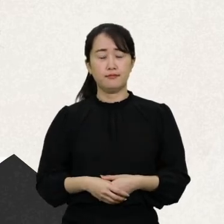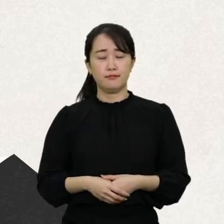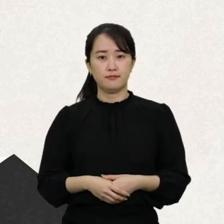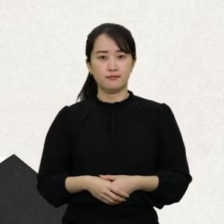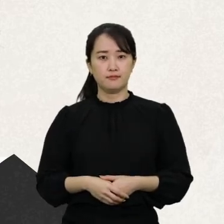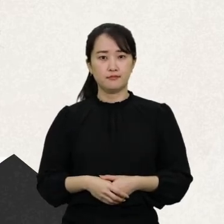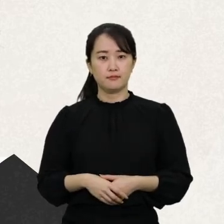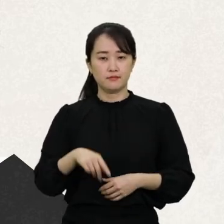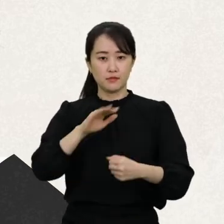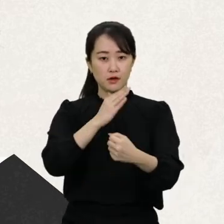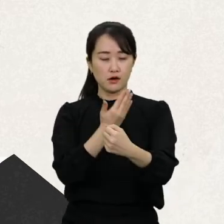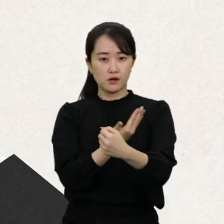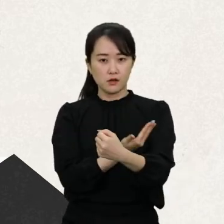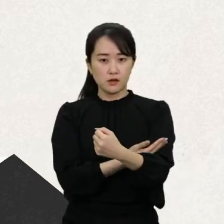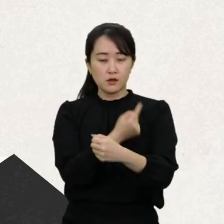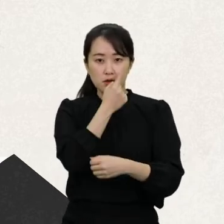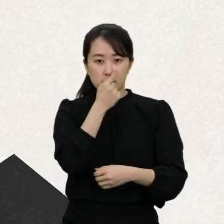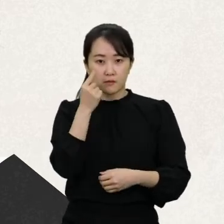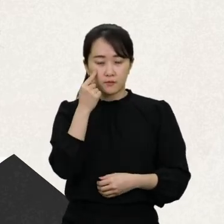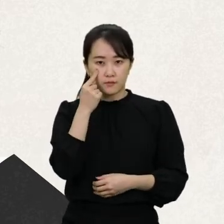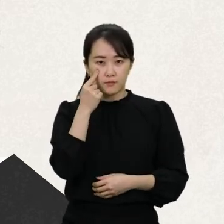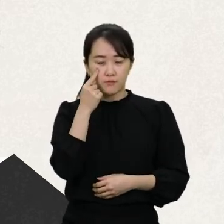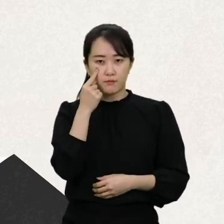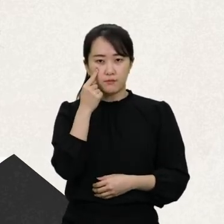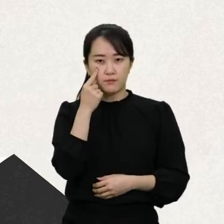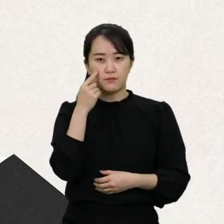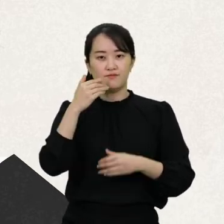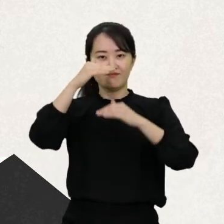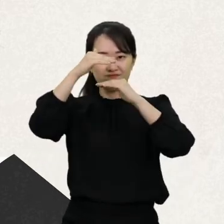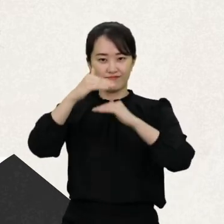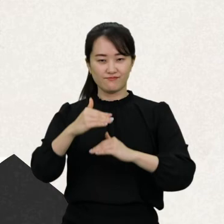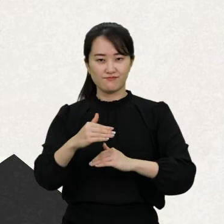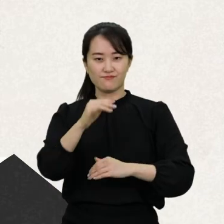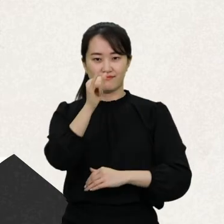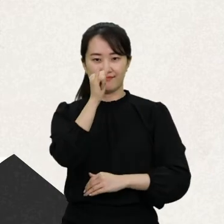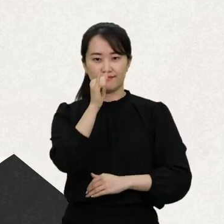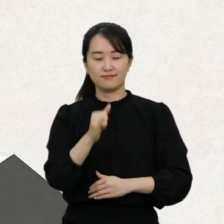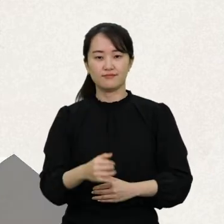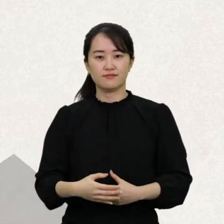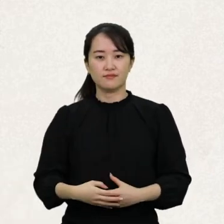이러한 권리를 보장하는 건 역시 이 조항에 포함된다고 할 수 있습니다.